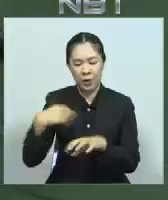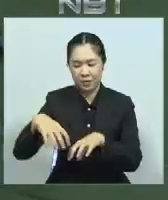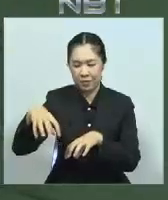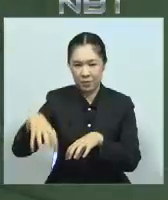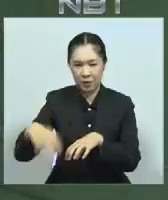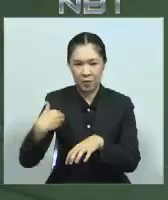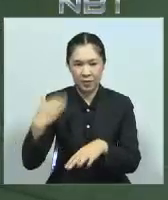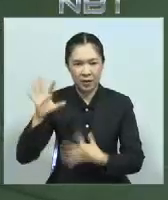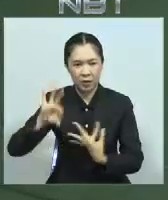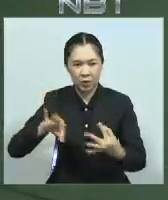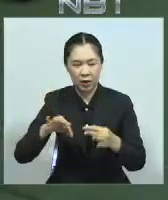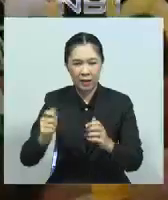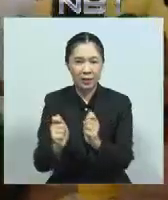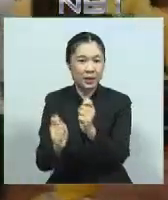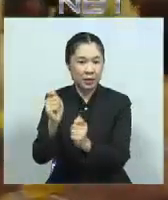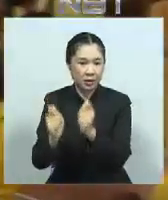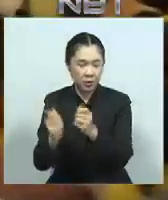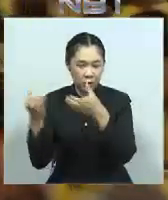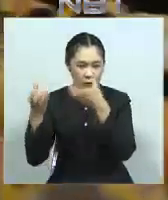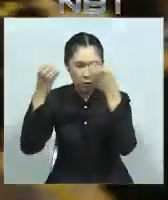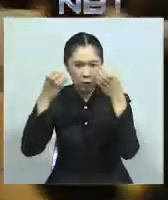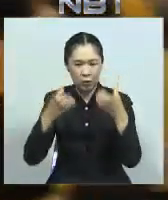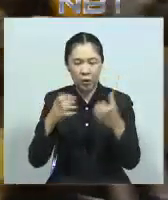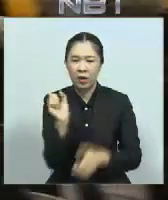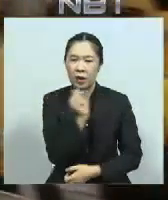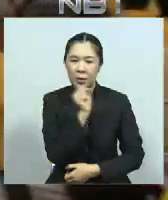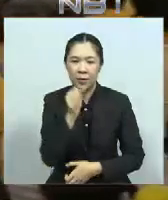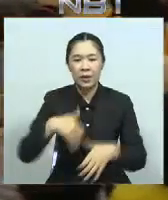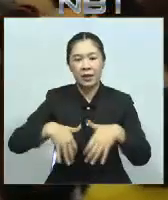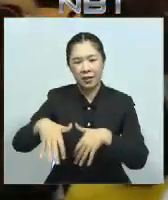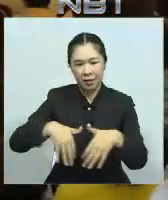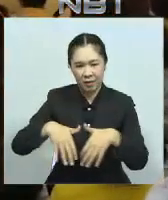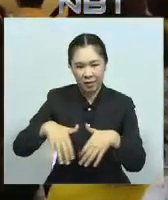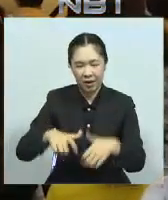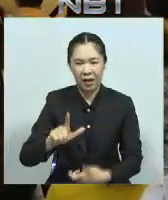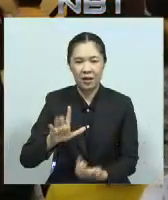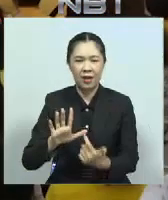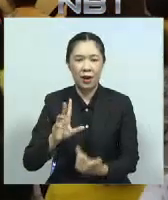เป็นการแสดงหุ่นละครเล็กโจลุยส์และมหากรรมเพลงพื้นบ้านมีลำตัดเพลงฉ่